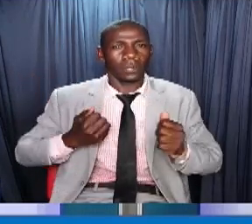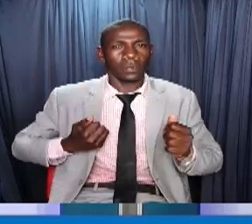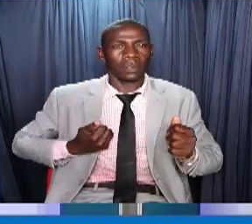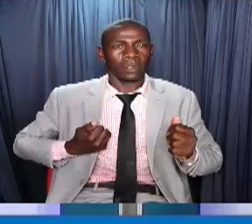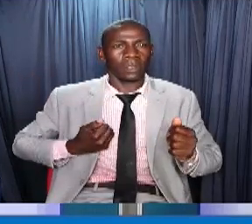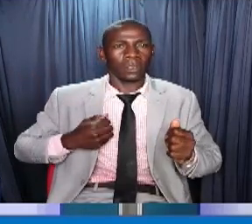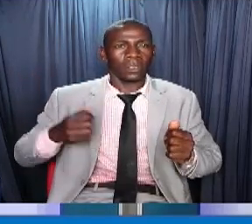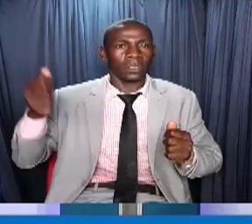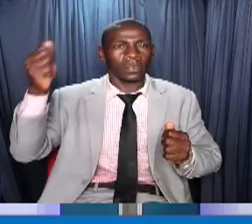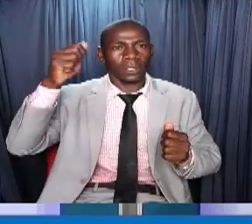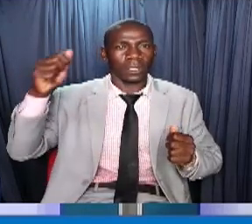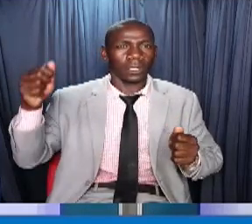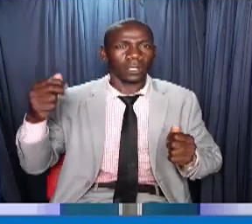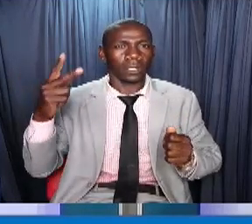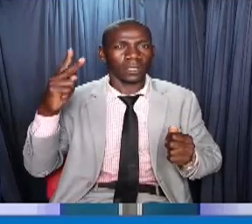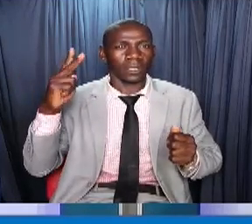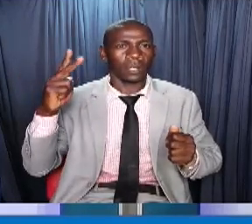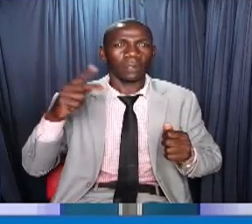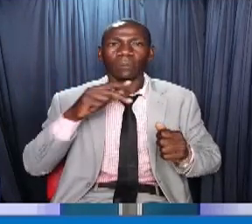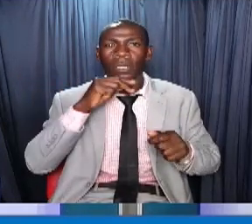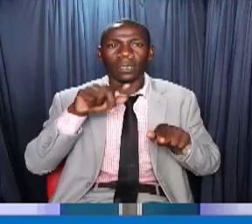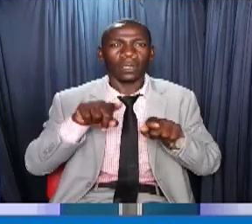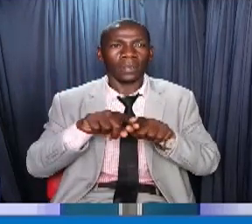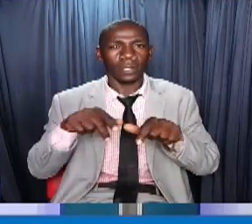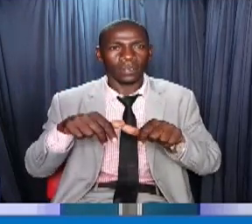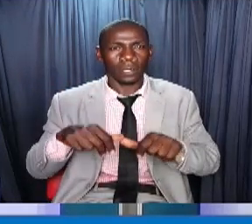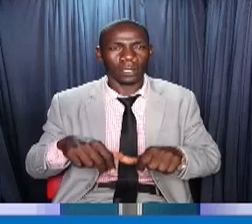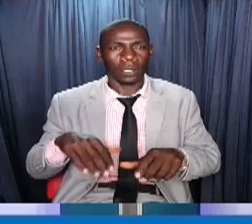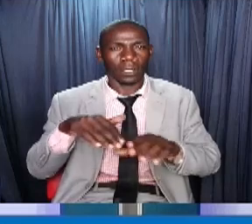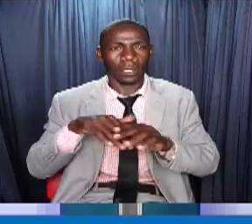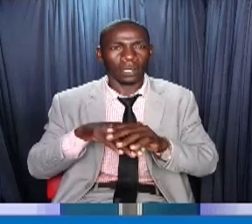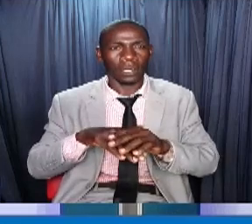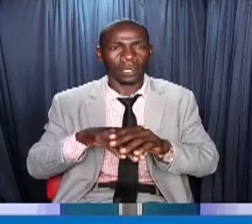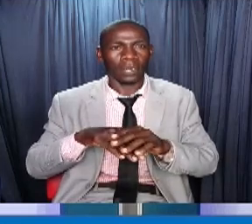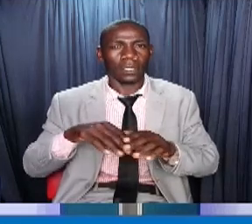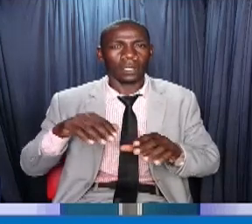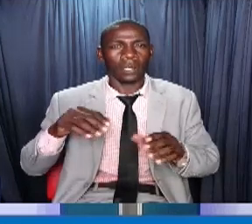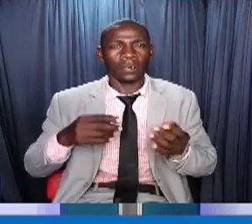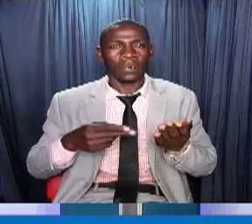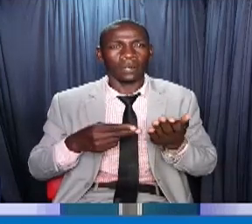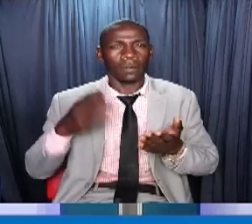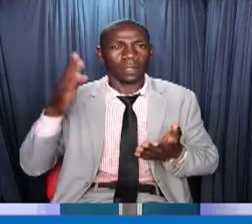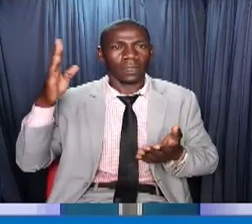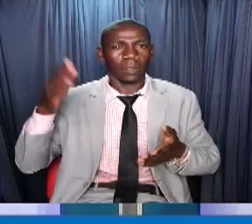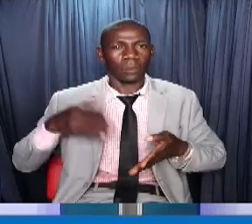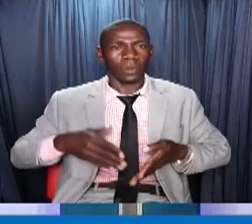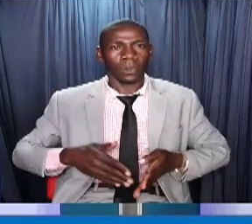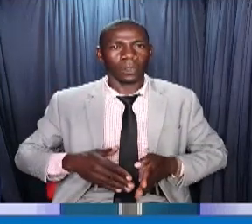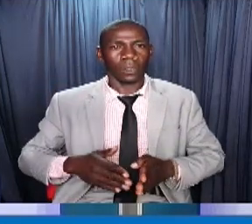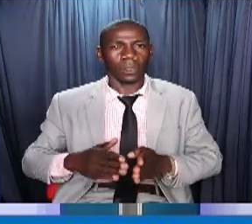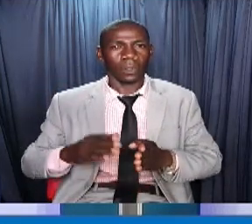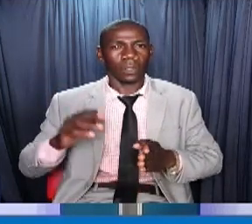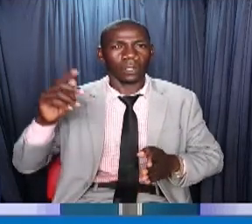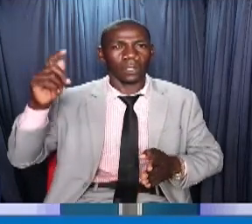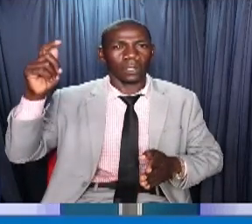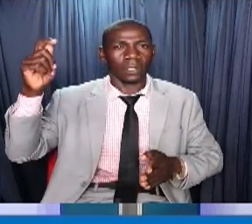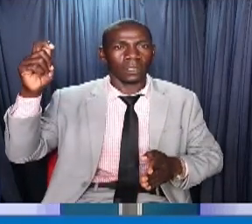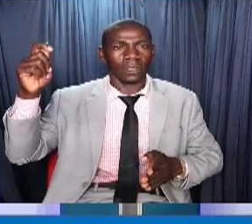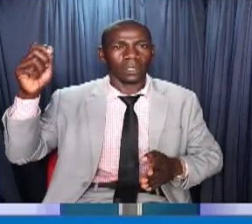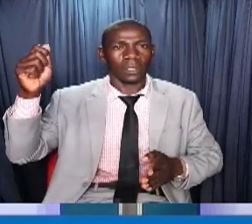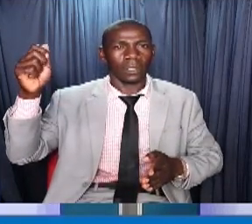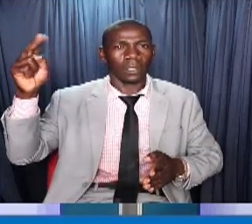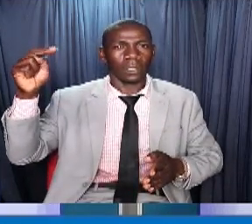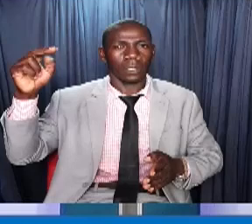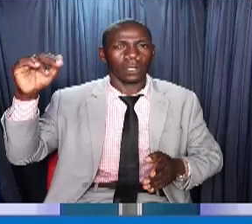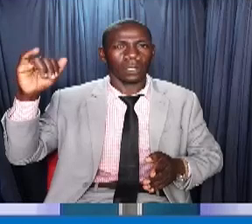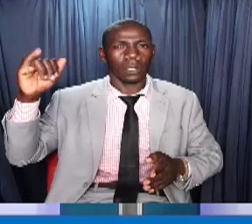Penina Shani Kenga. Ndugu anaishi Taraza katika gatuzi la Tana River. Alizaliwa Taraza katika gatuzi la Tana